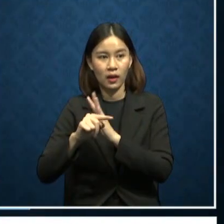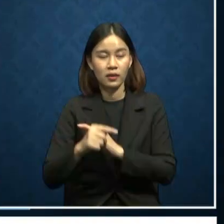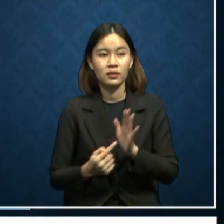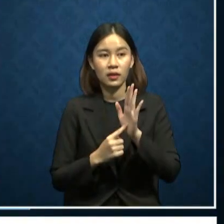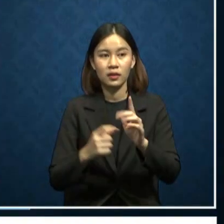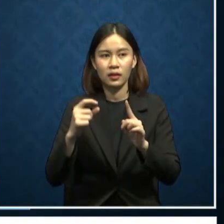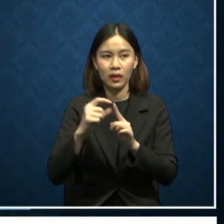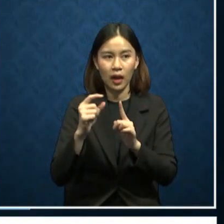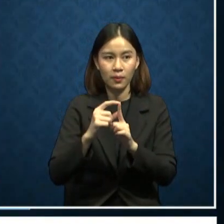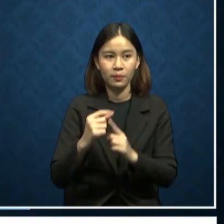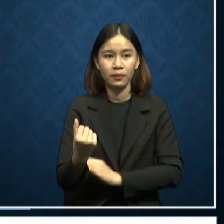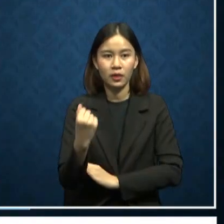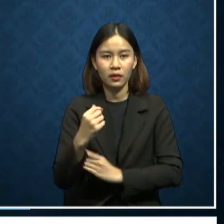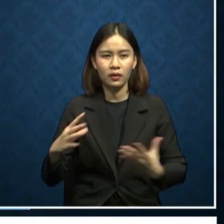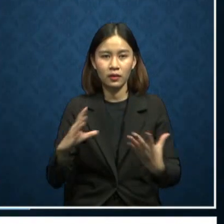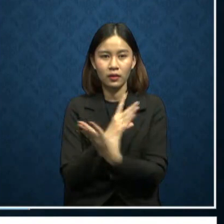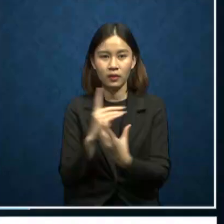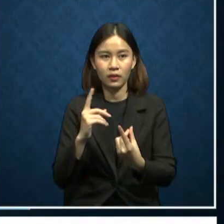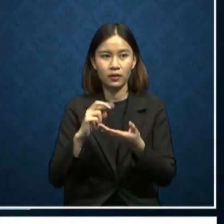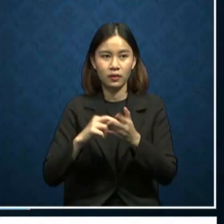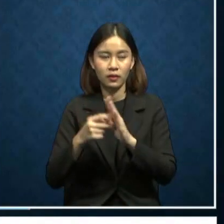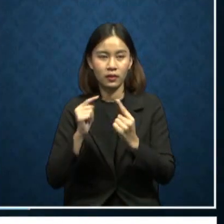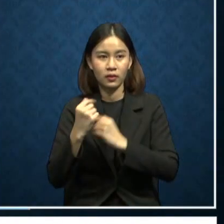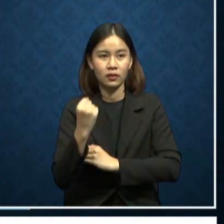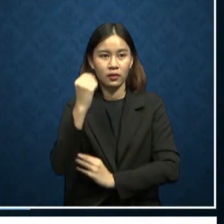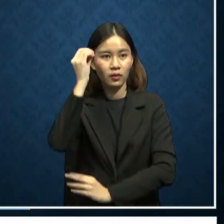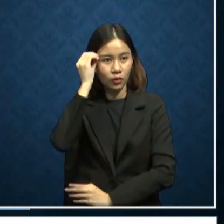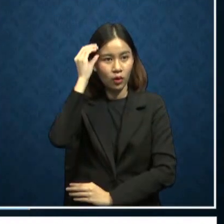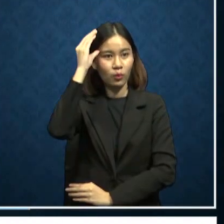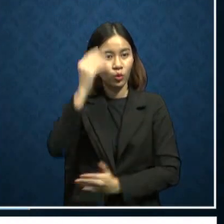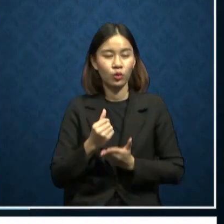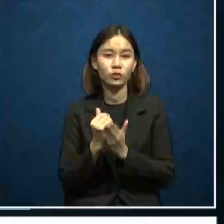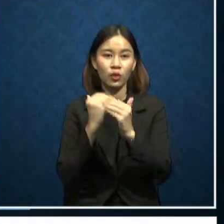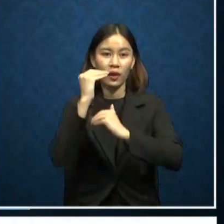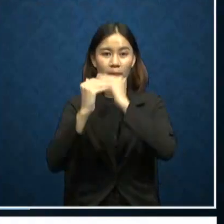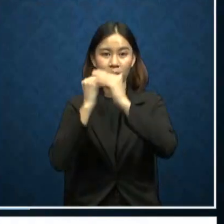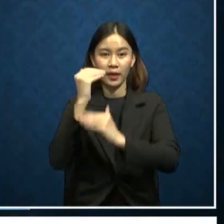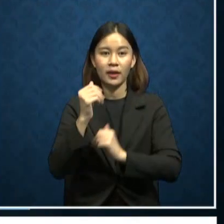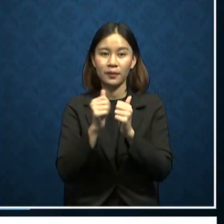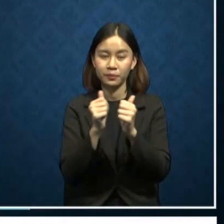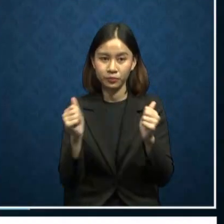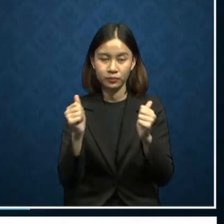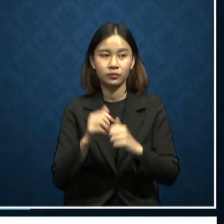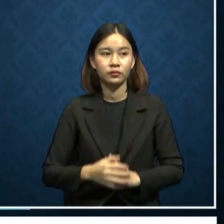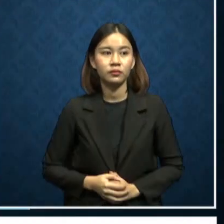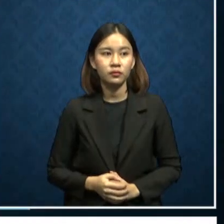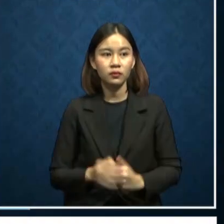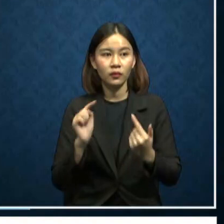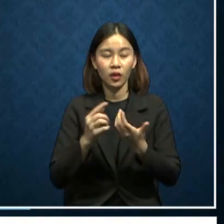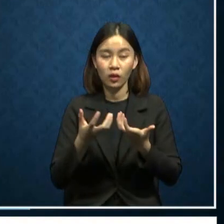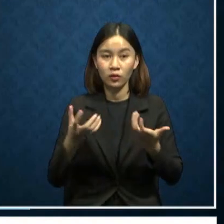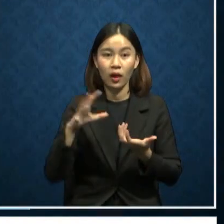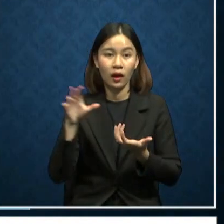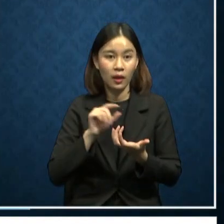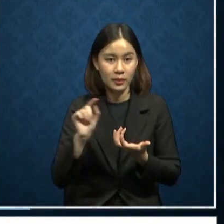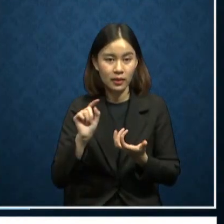ว่าภูมิพลังวัฒนธรรมซึ่งหมายถึงพลังความรู้ที่ทำให้เกิดความเจริญงอกงามสำหรับทรัพยากรหรือแหล่ง